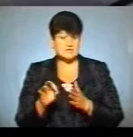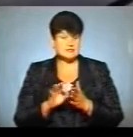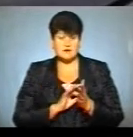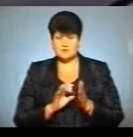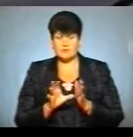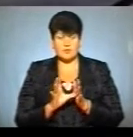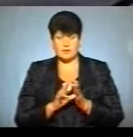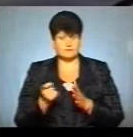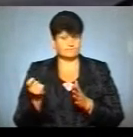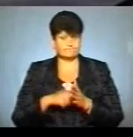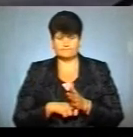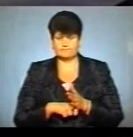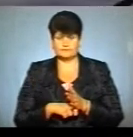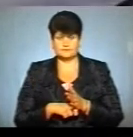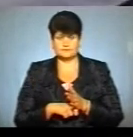ОЗС від електрики.